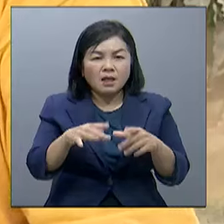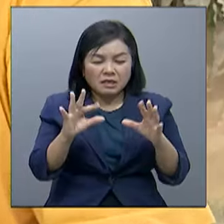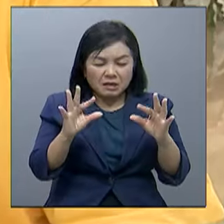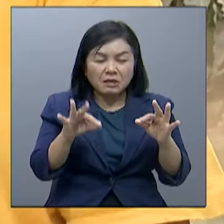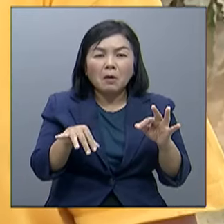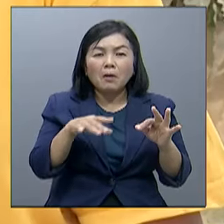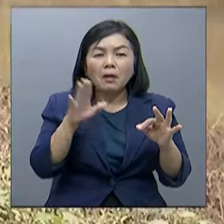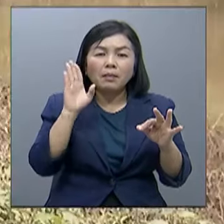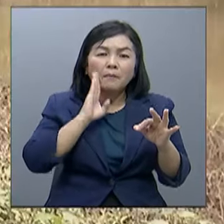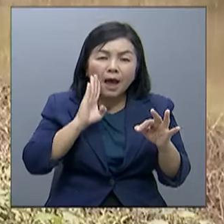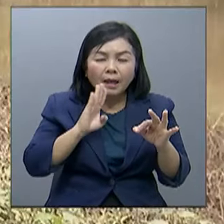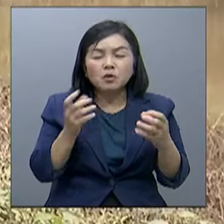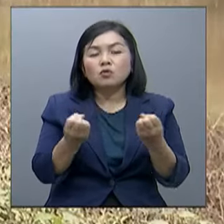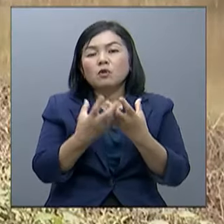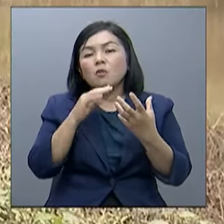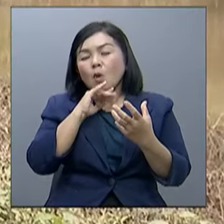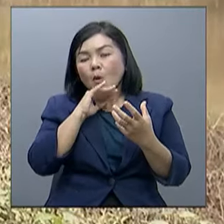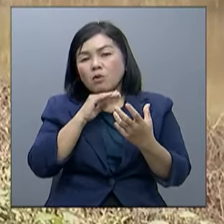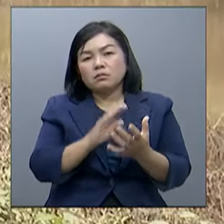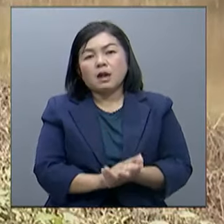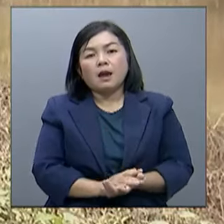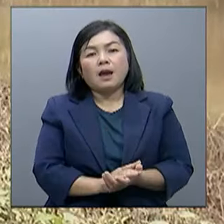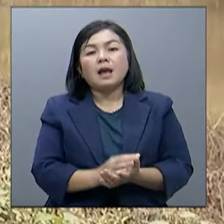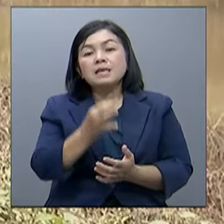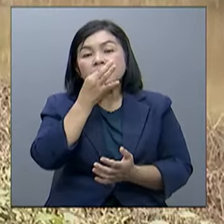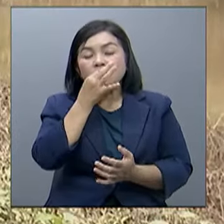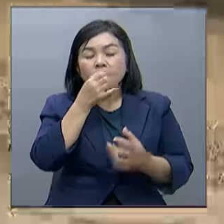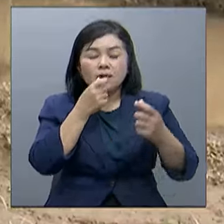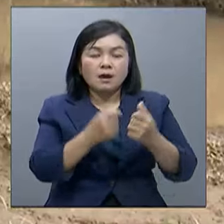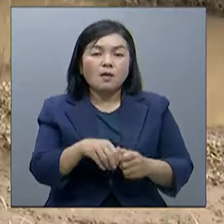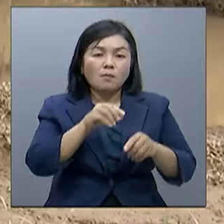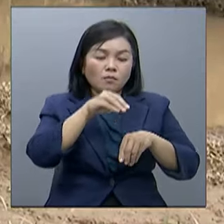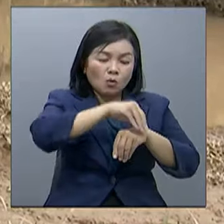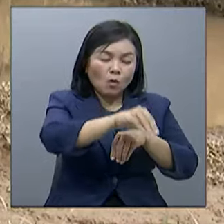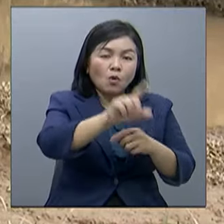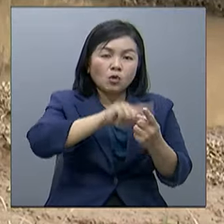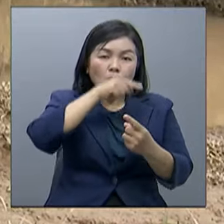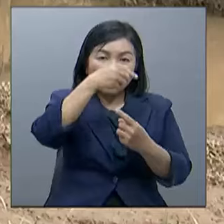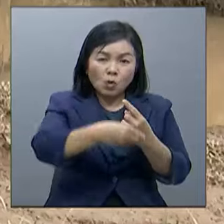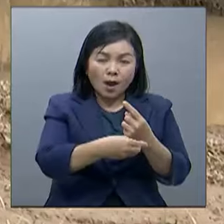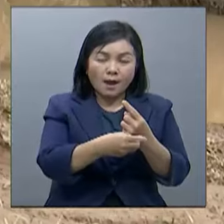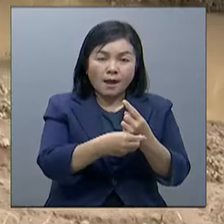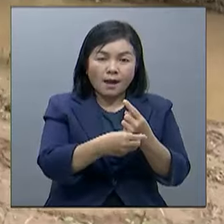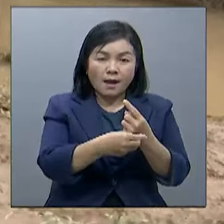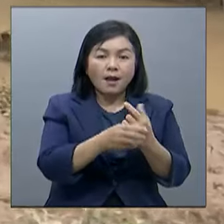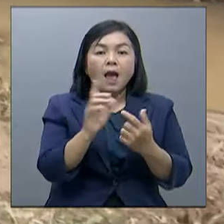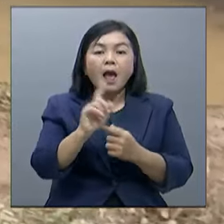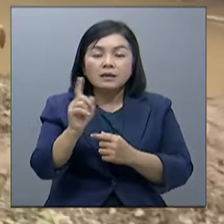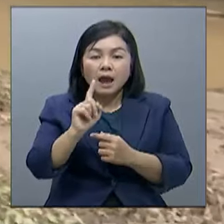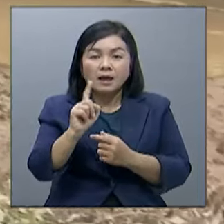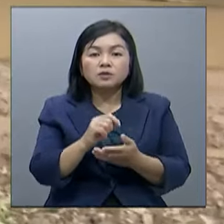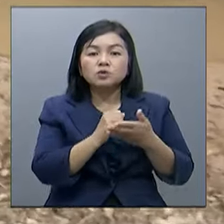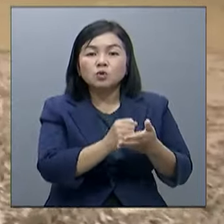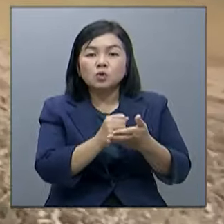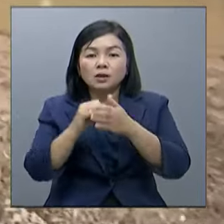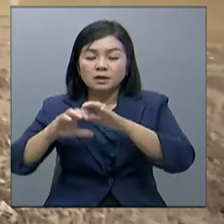ขี้โคนครับปัญหาที่เกษตรกรปลูกกล้วยตานีกว่า3,000ไร่ในพื้นที่พบนะครับนั่นคือมาตรการการเยียวยาช่วยเหลือของ